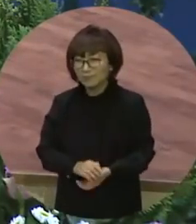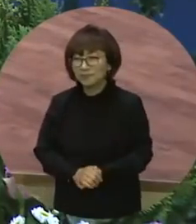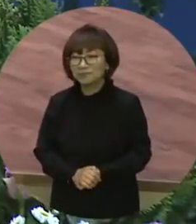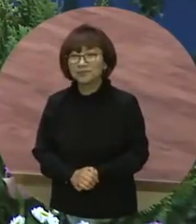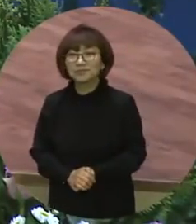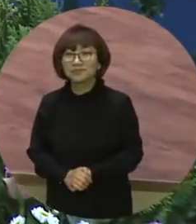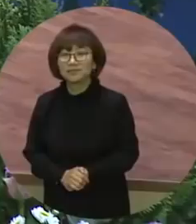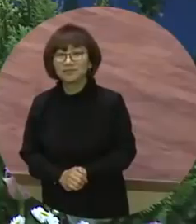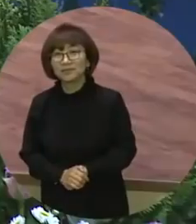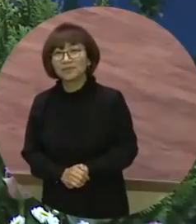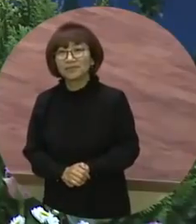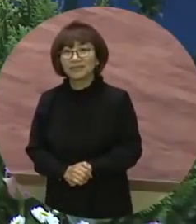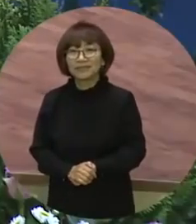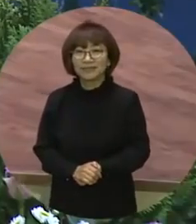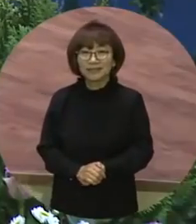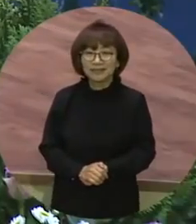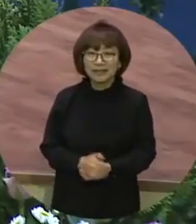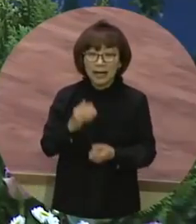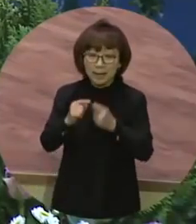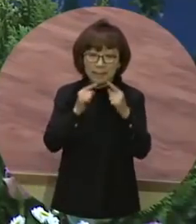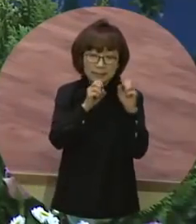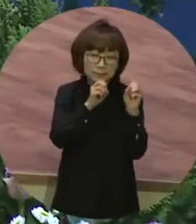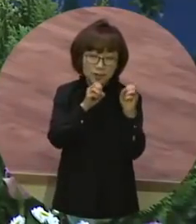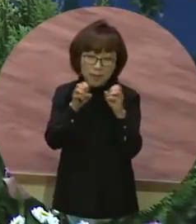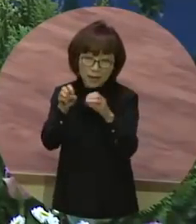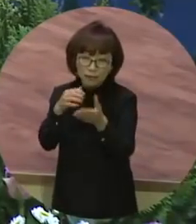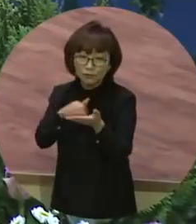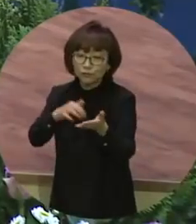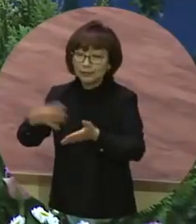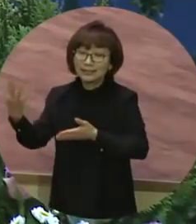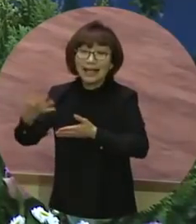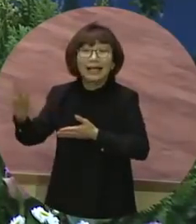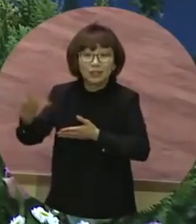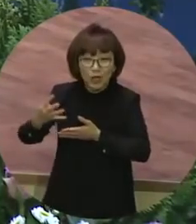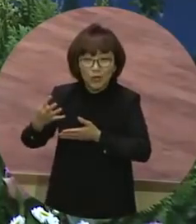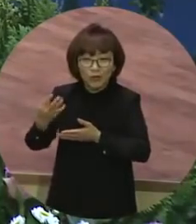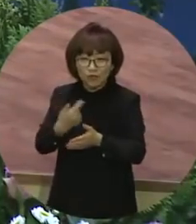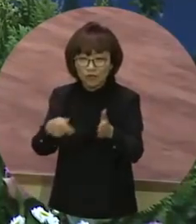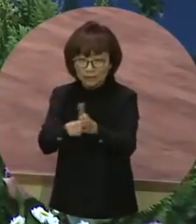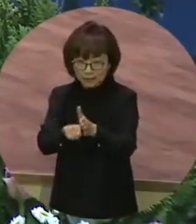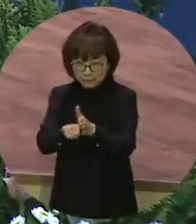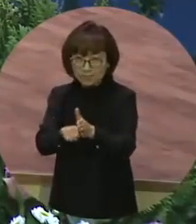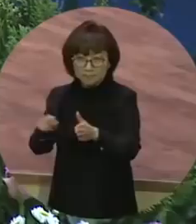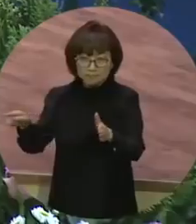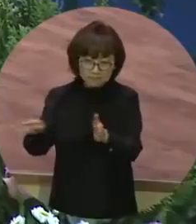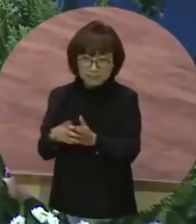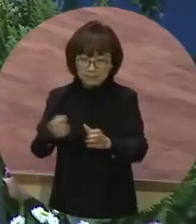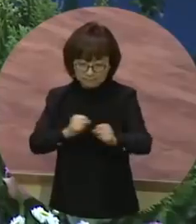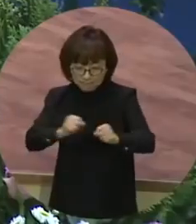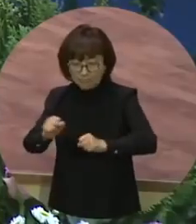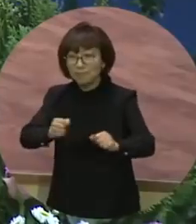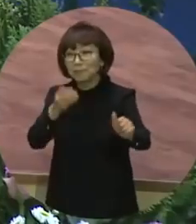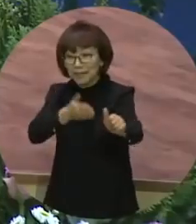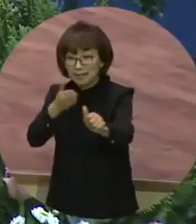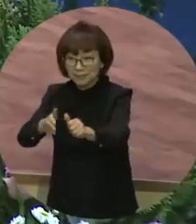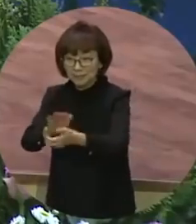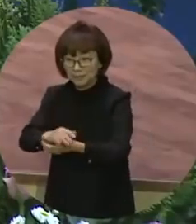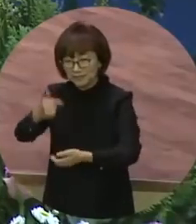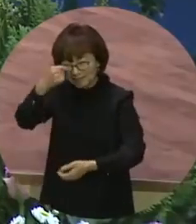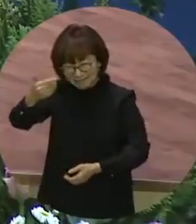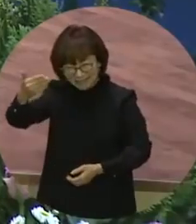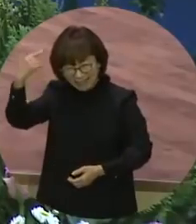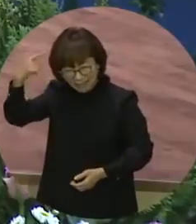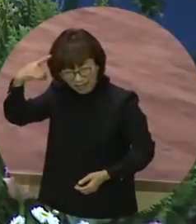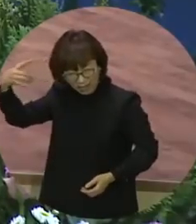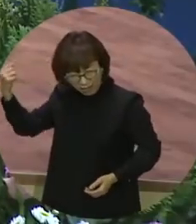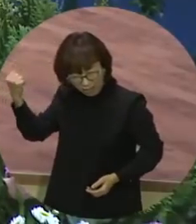자, 사천 말씀은 주역되길 바랍니다. 한번 믿으면 도전해 보시기 바랍니다. 예, 틀을 벗어버렸어요. 셔틀을 확